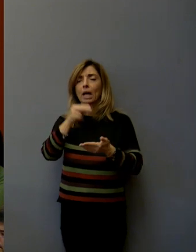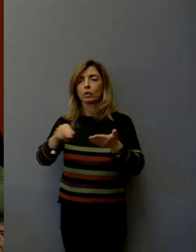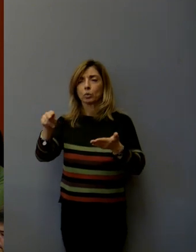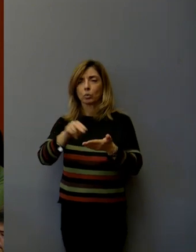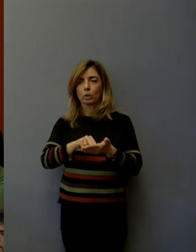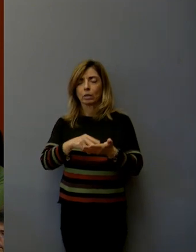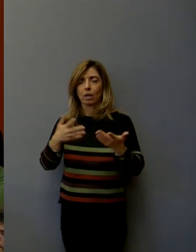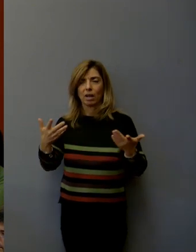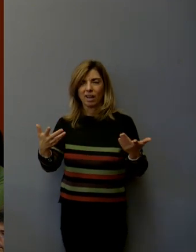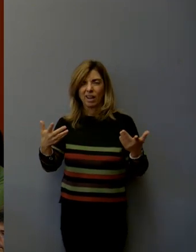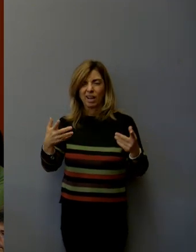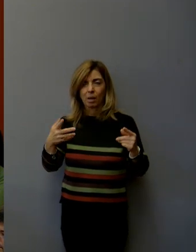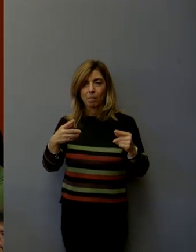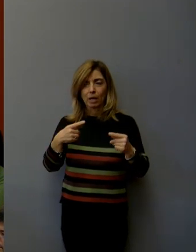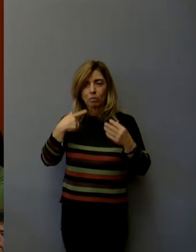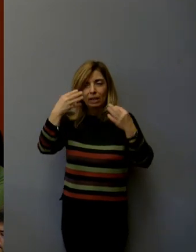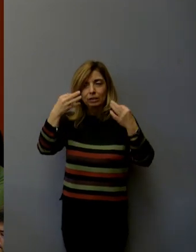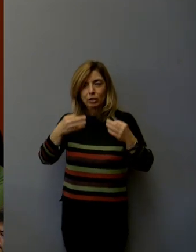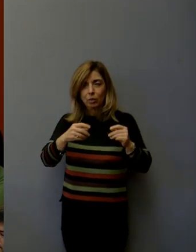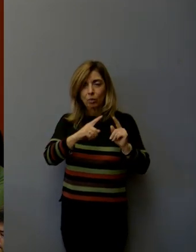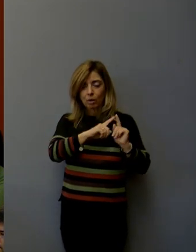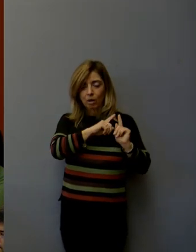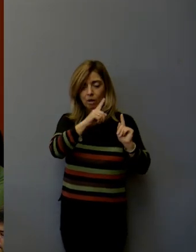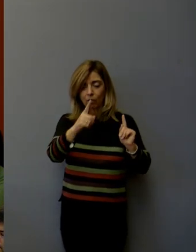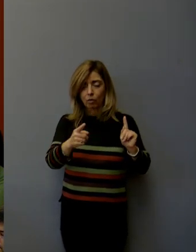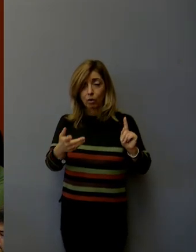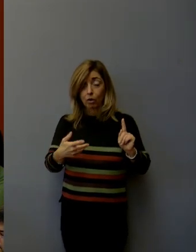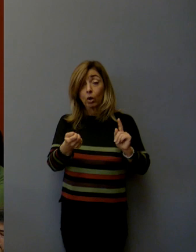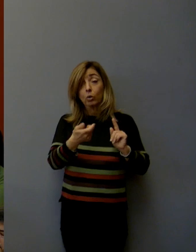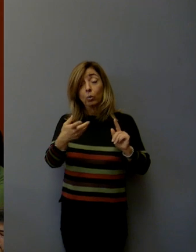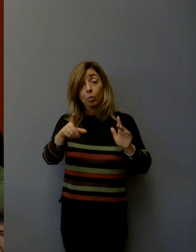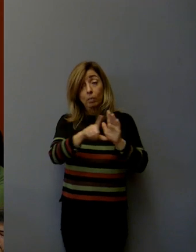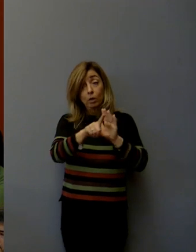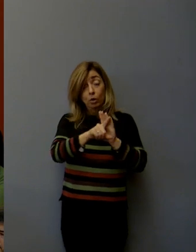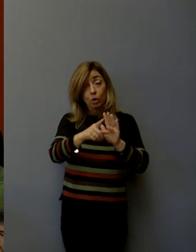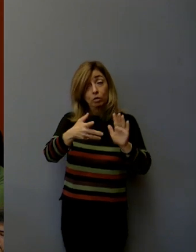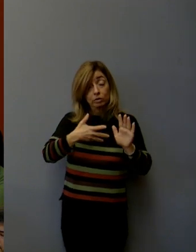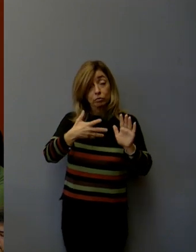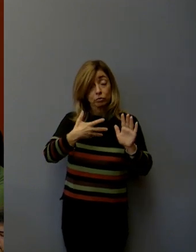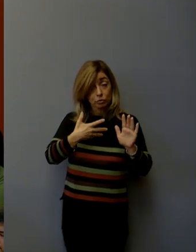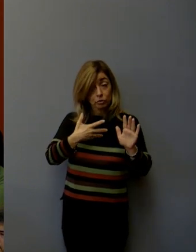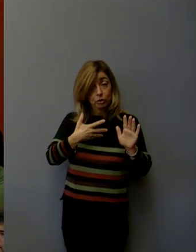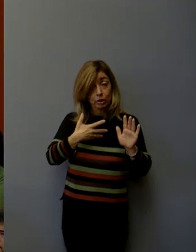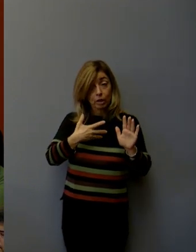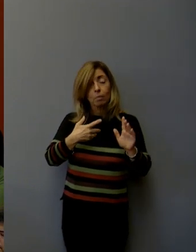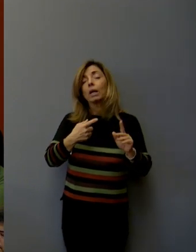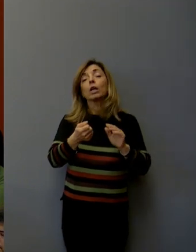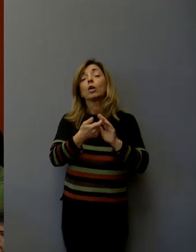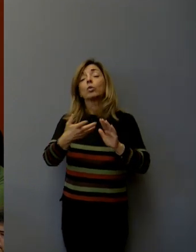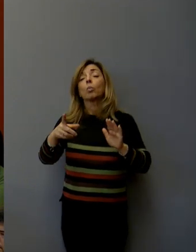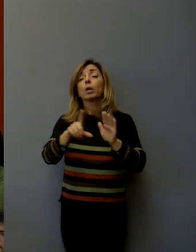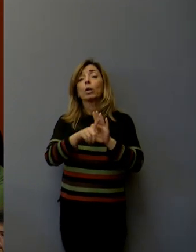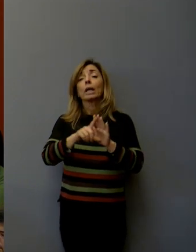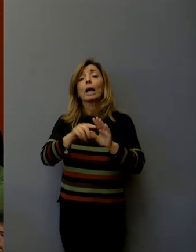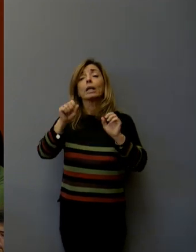giornate di aver avuto il numero legale Perché se il numero legale lo si chiede anche oralmente dice il regolamento Ma voi